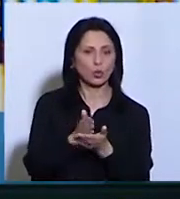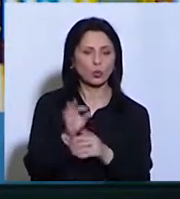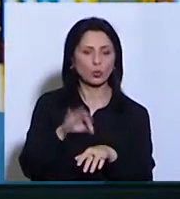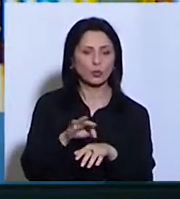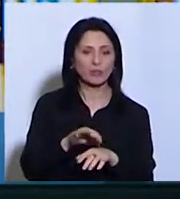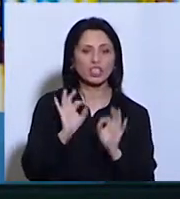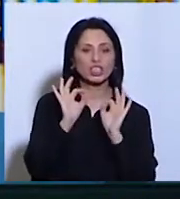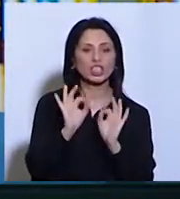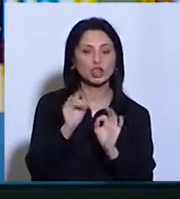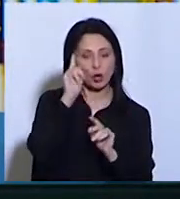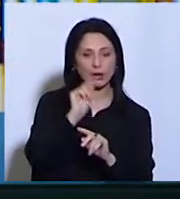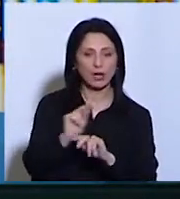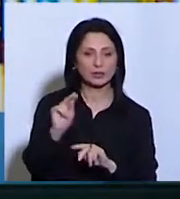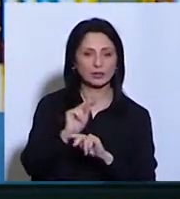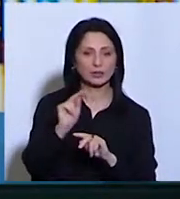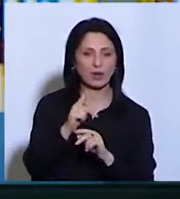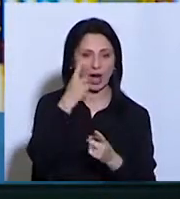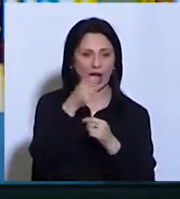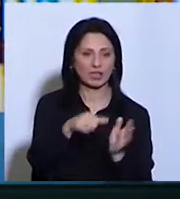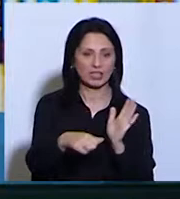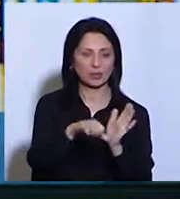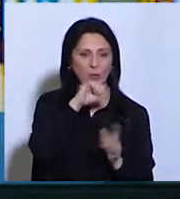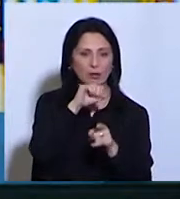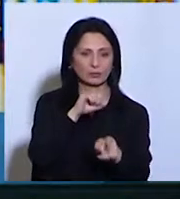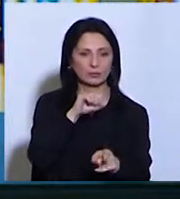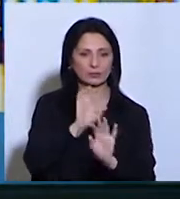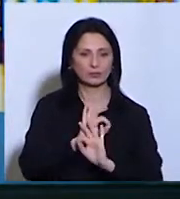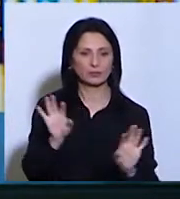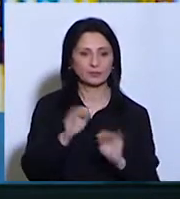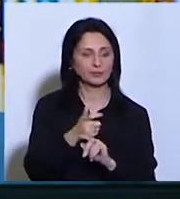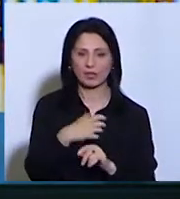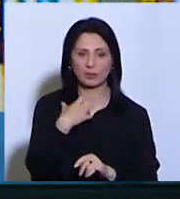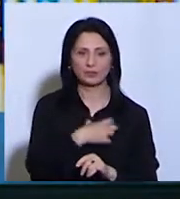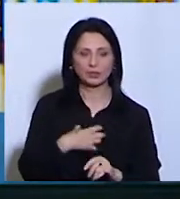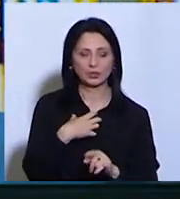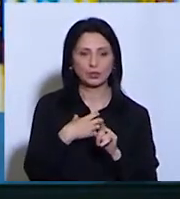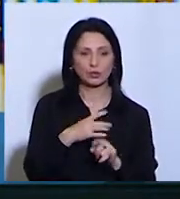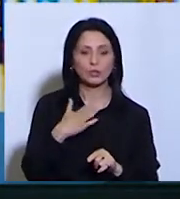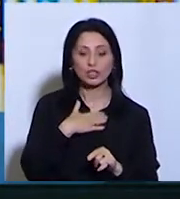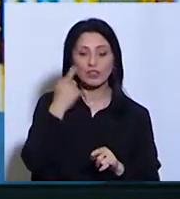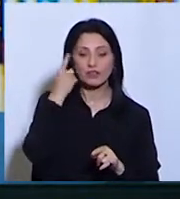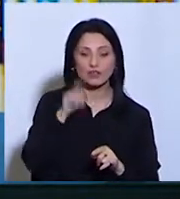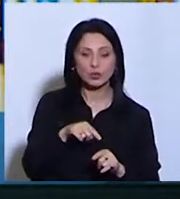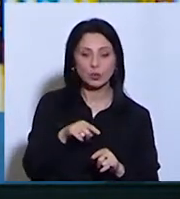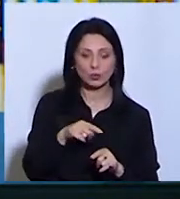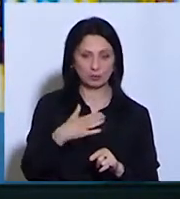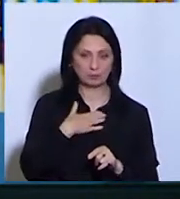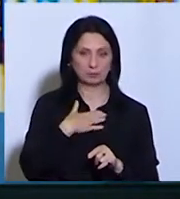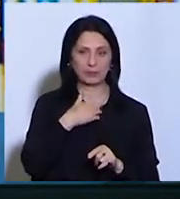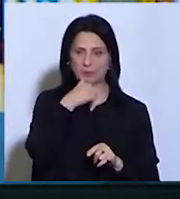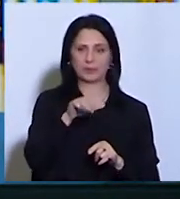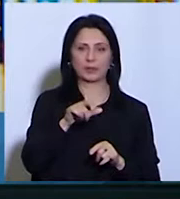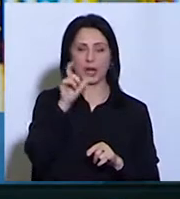მთავარია სწორედ განათლება, რასაც თქვენი გადაცემა ეძღვნება და ძალიან მნიშვნელოვანია, რომ ჩვენ ვიცოდეთ, რომ